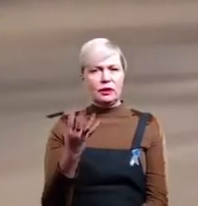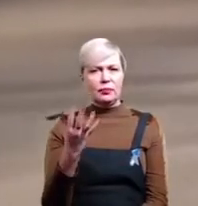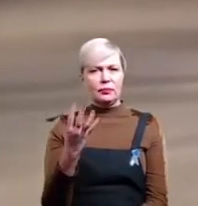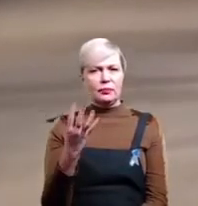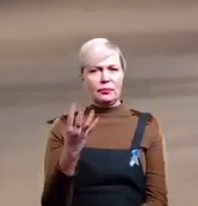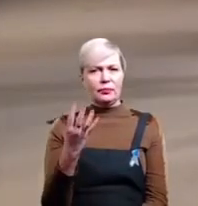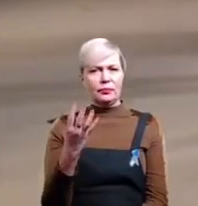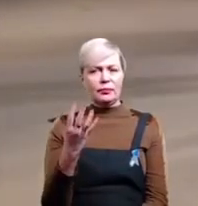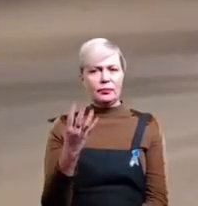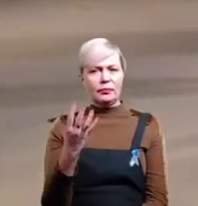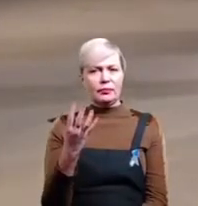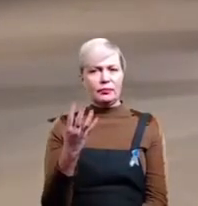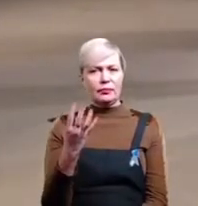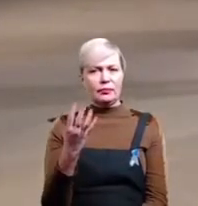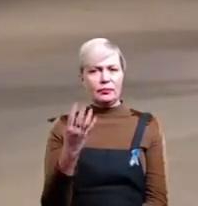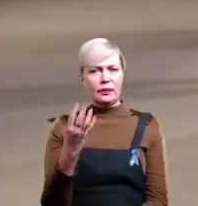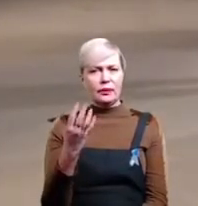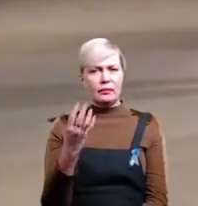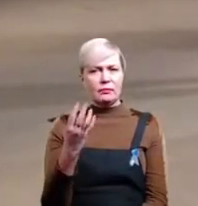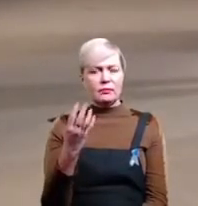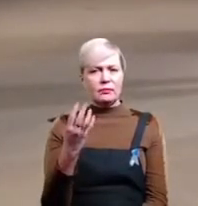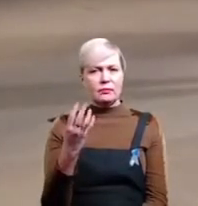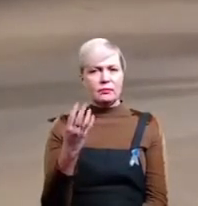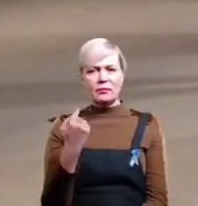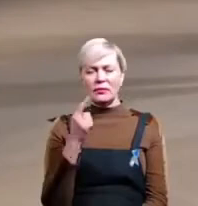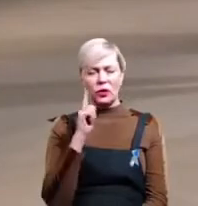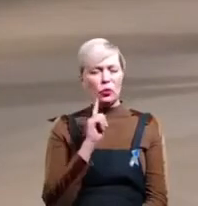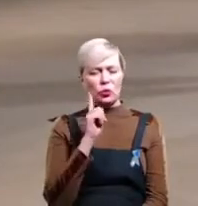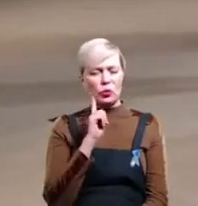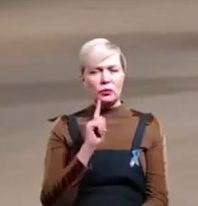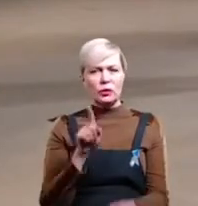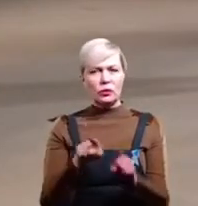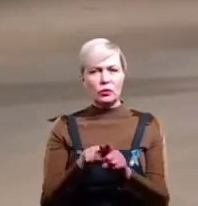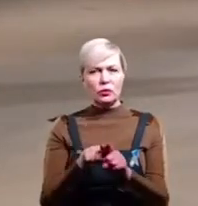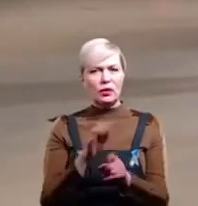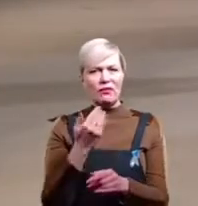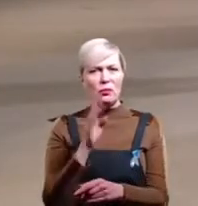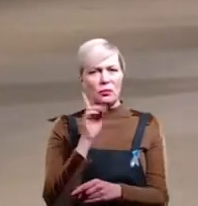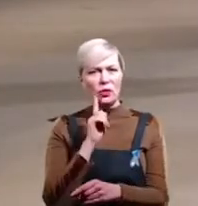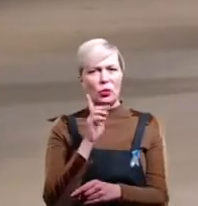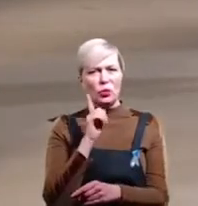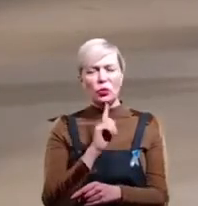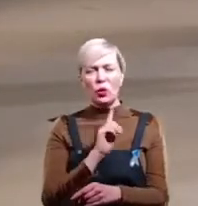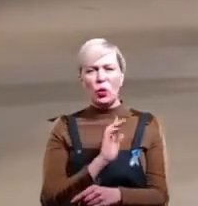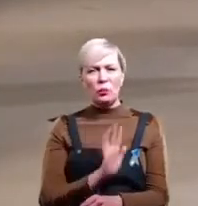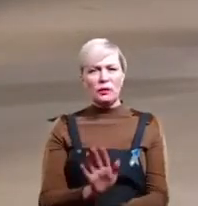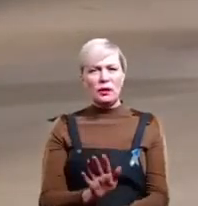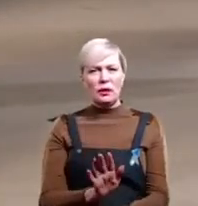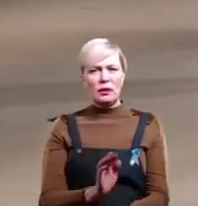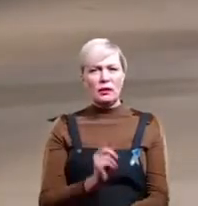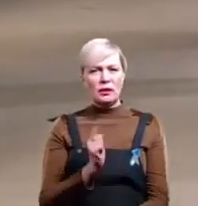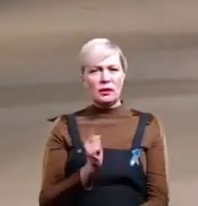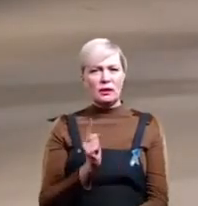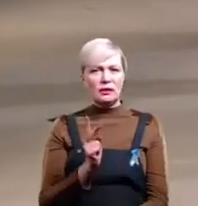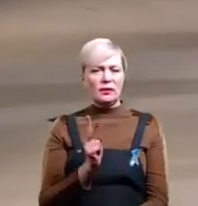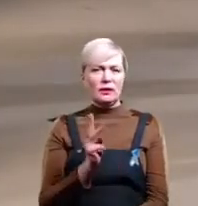Вот, подожди, вам неудобно тоже. Вам неудобно. Раз,